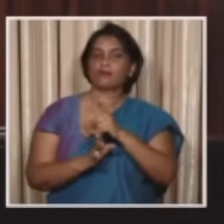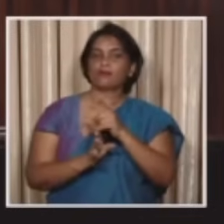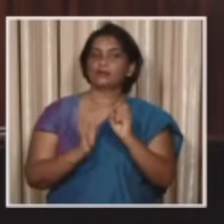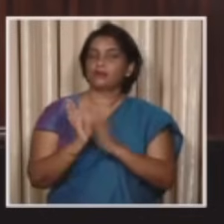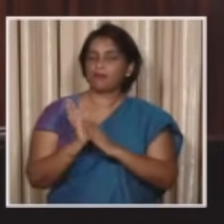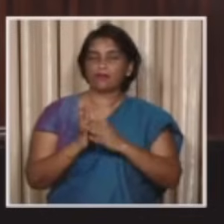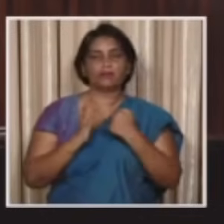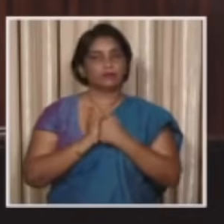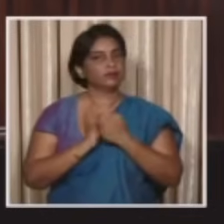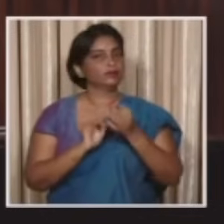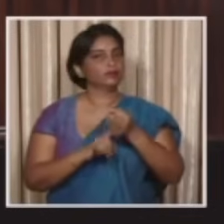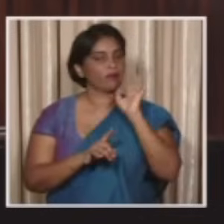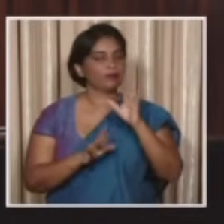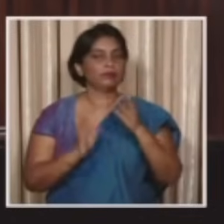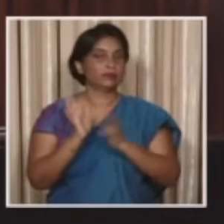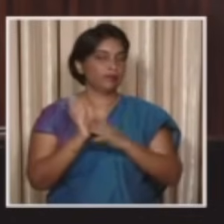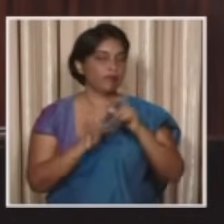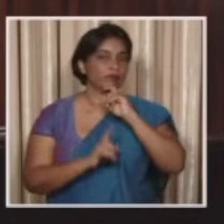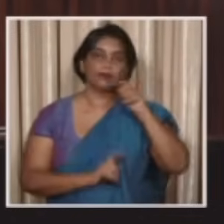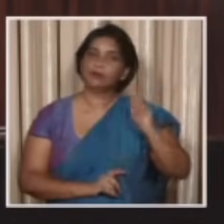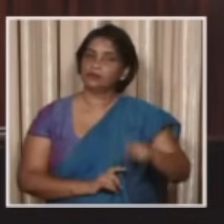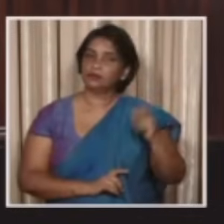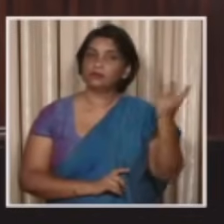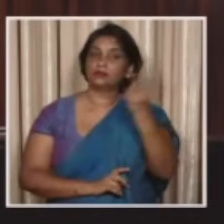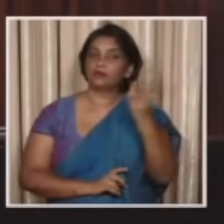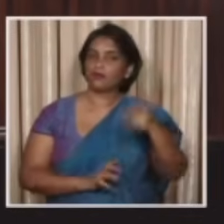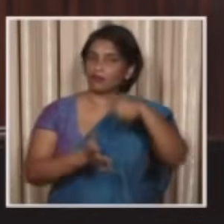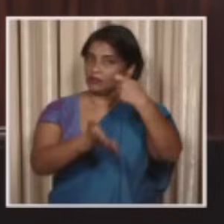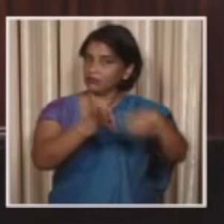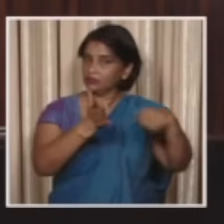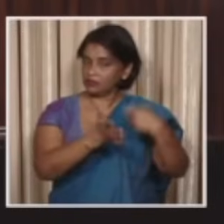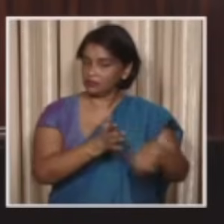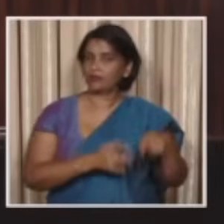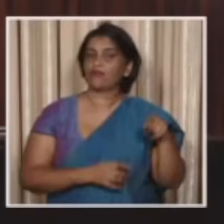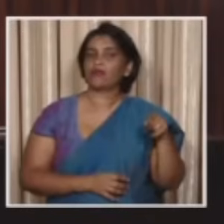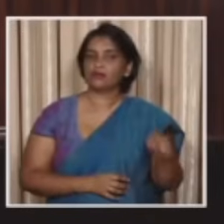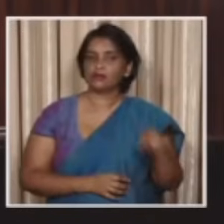ගරු සභාපති සහ සාමාජික ගරු විනිශ්චයකරුවන් දෙදෙනාගේ අත්සනින් යුක්තව